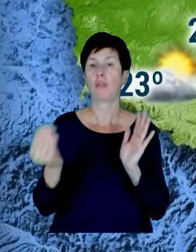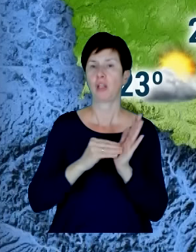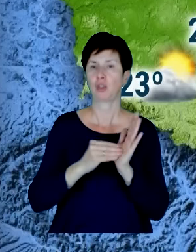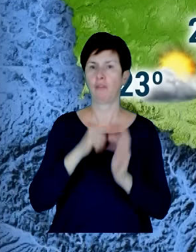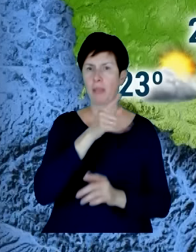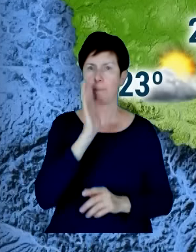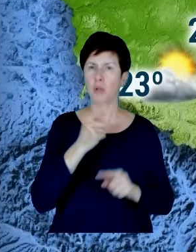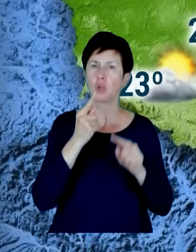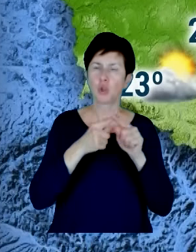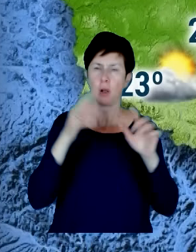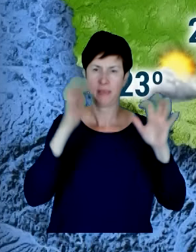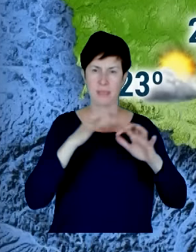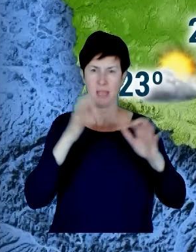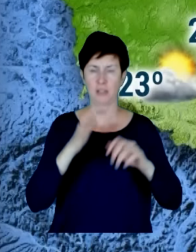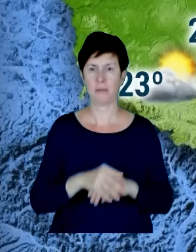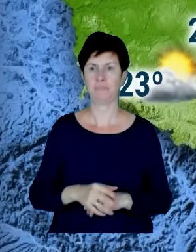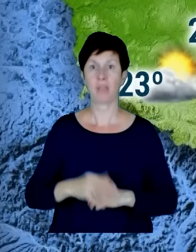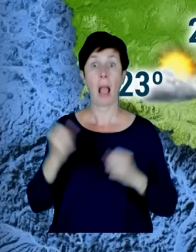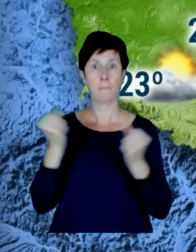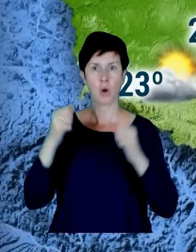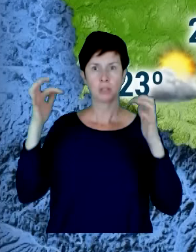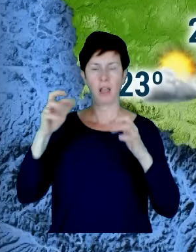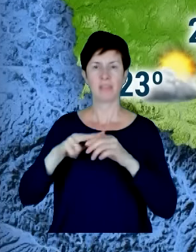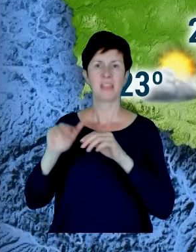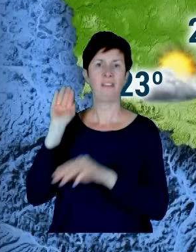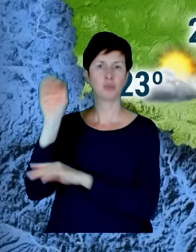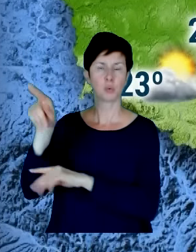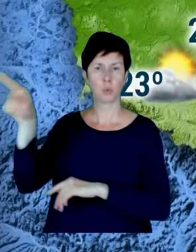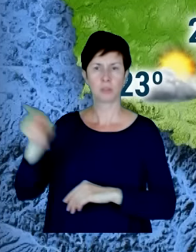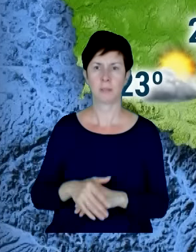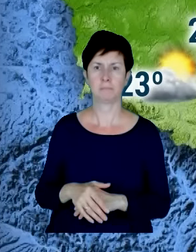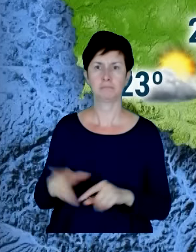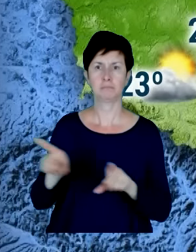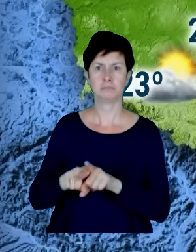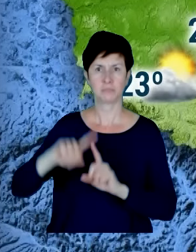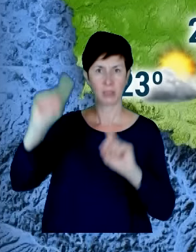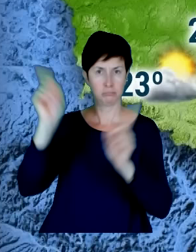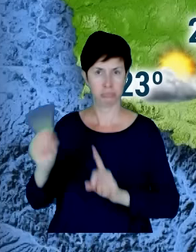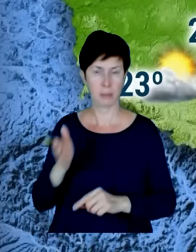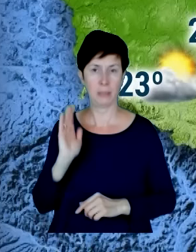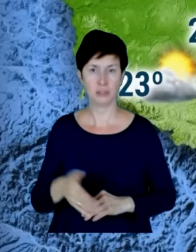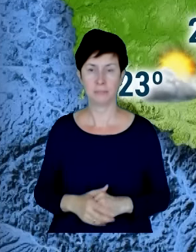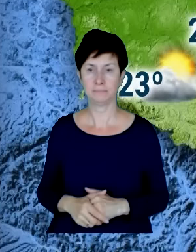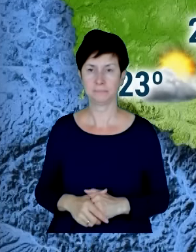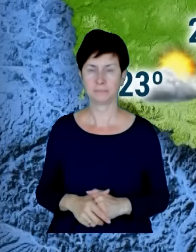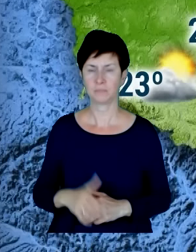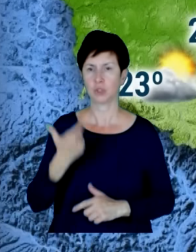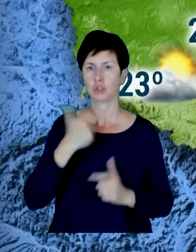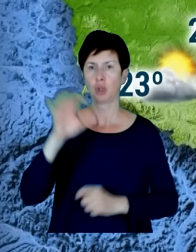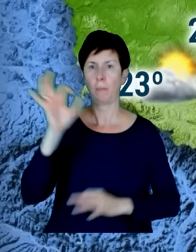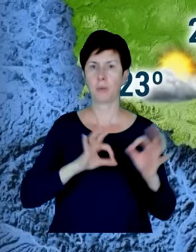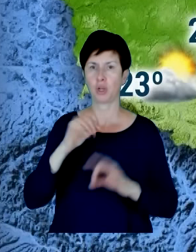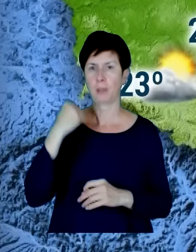niewielkie opady deszczu intensywniej padać Będzie na wschodzie tam Spodziewamy się również wyładowań atmosferycznych stowo